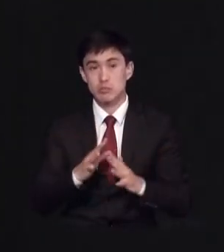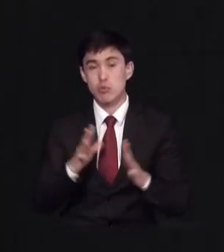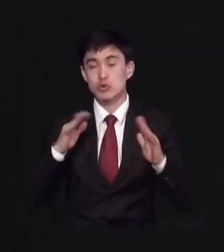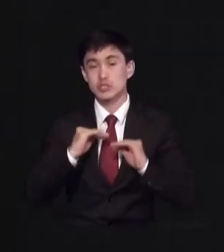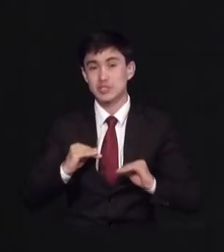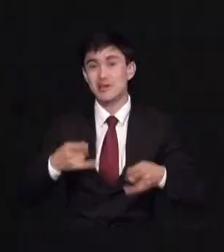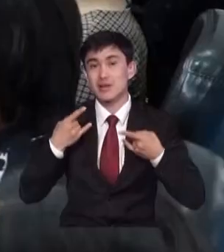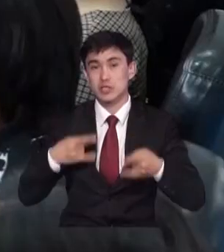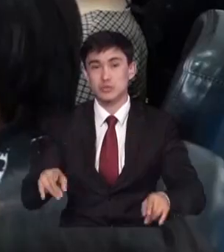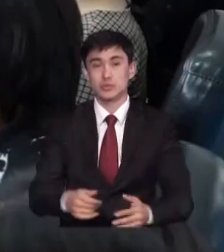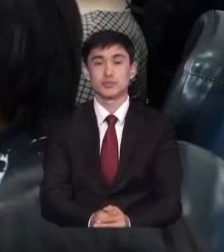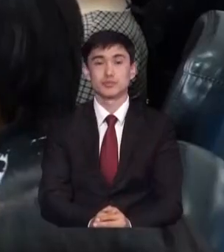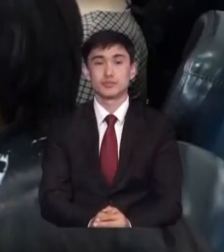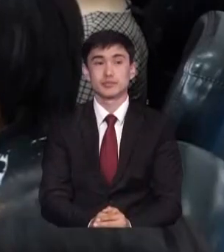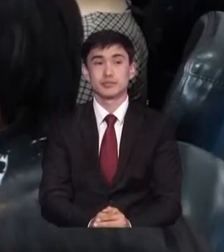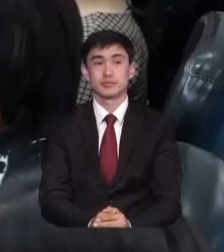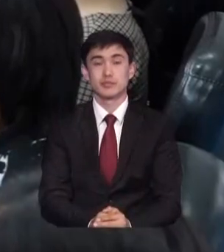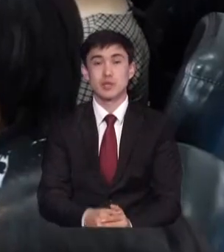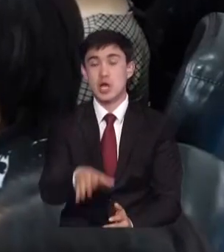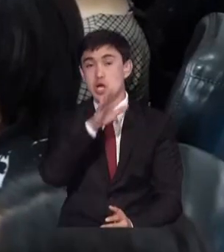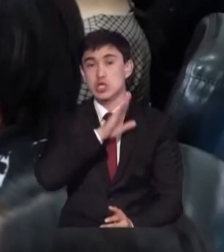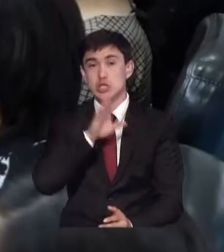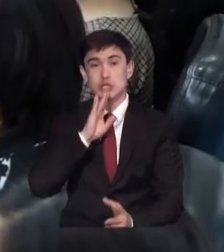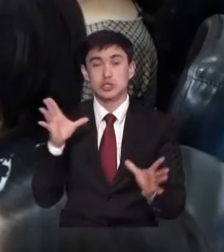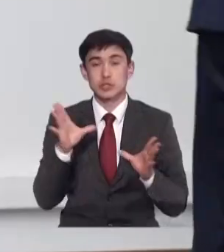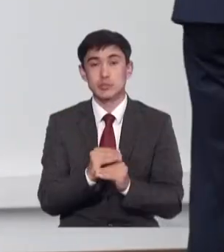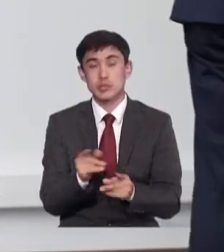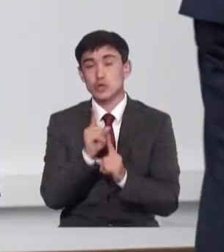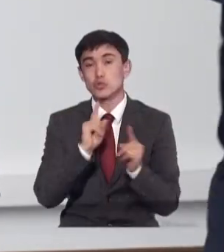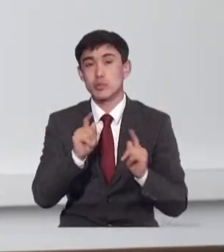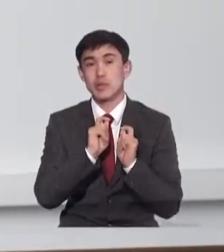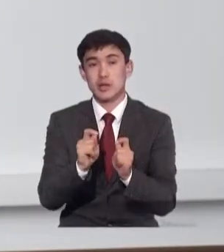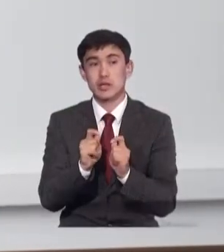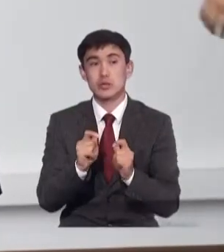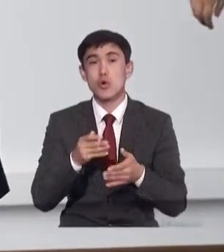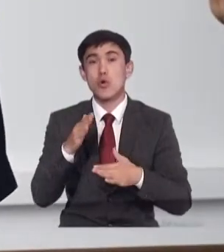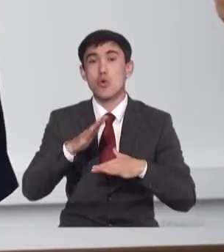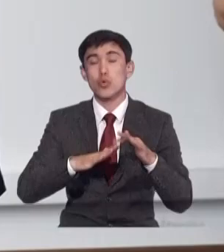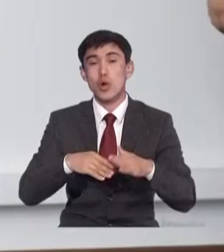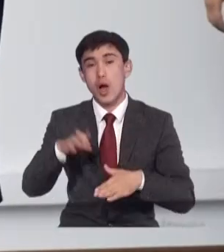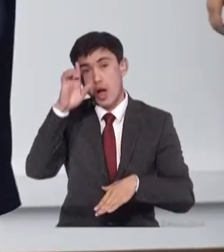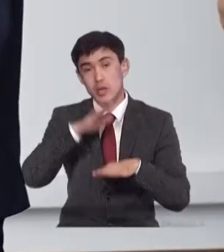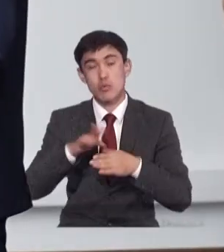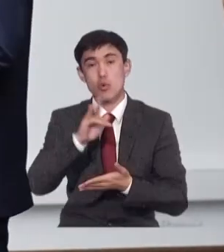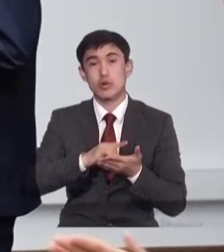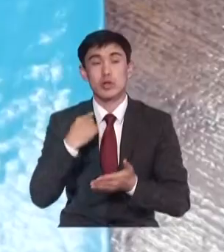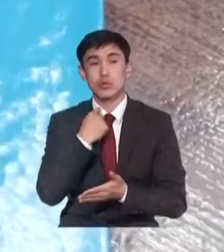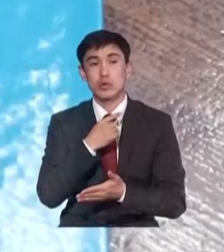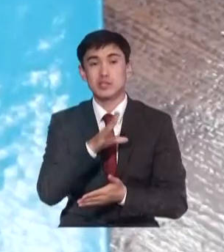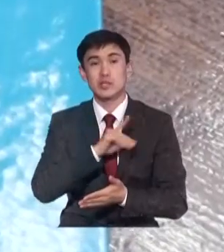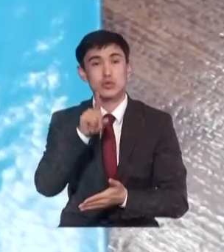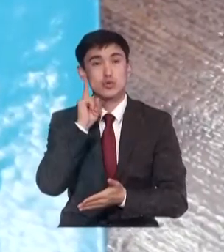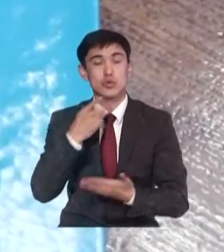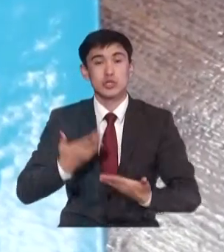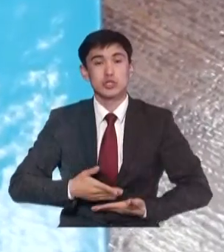детей рождается. Наряду с представительницами прекрасного пола особой наградой из рук акима города Талдыкурган удостоился и юный